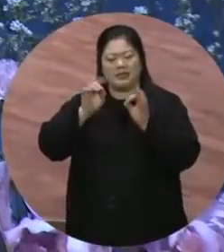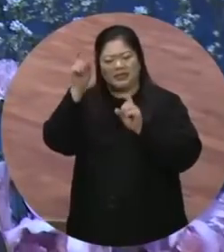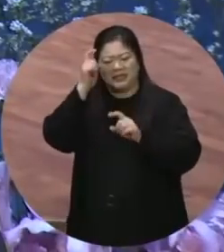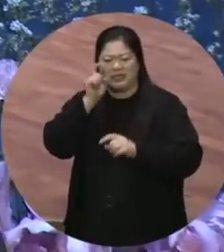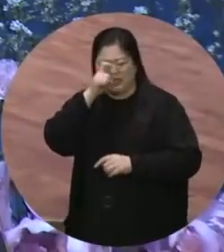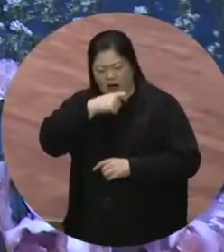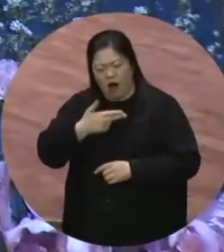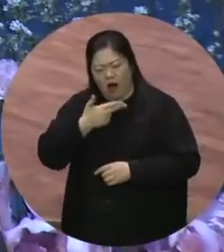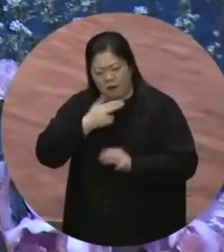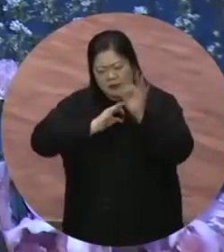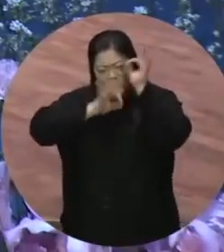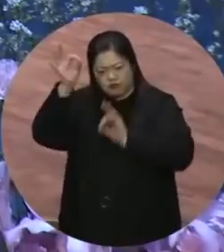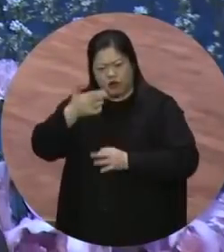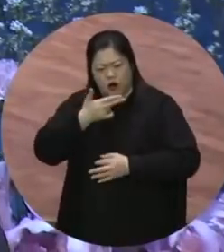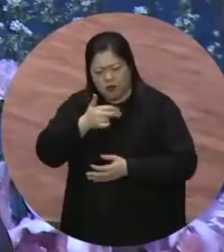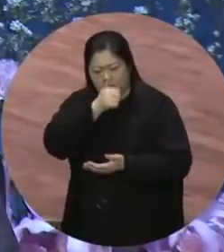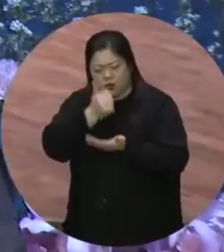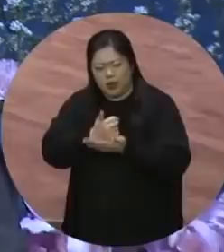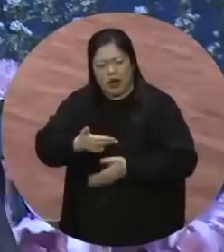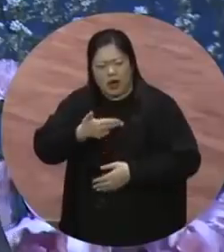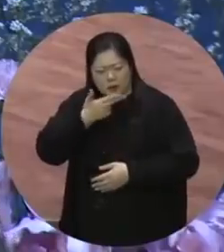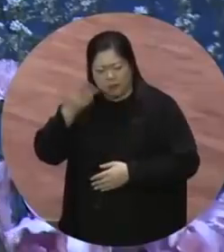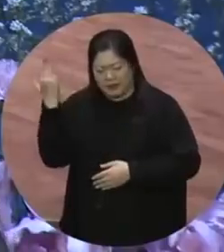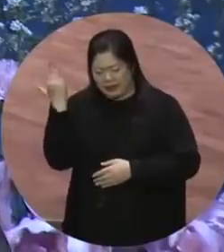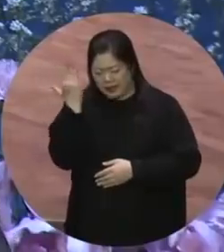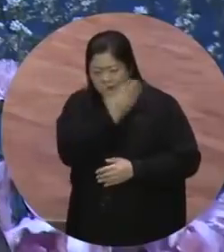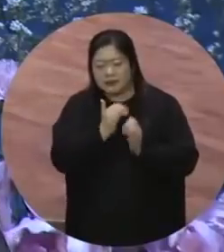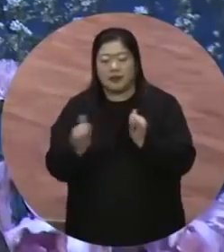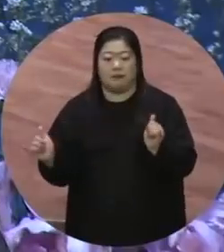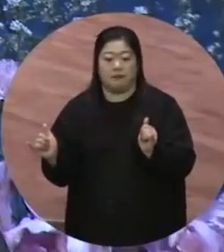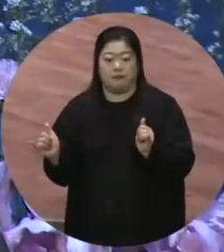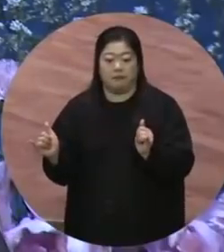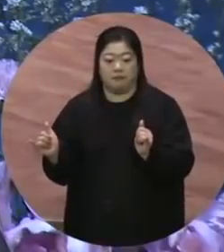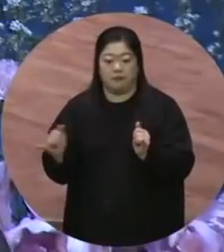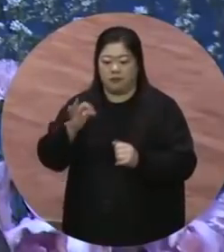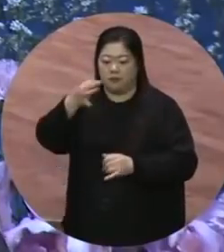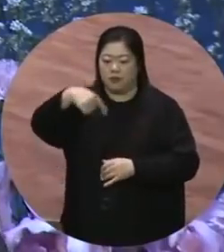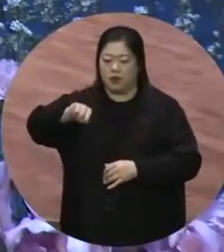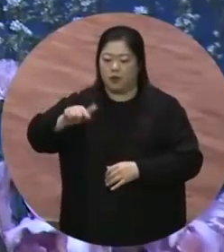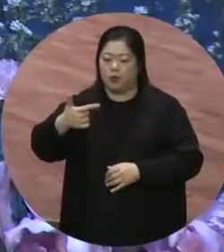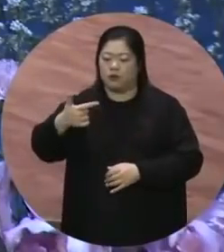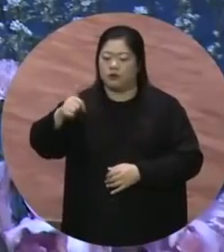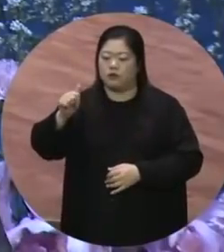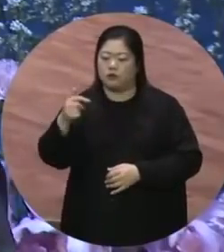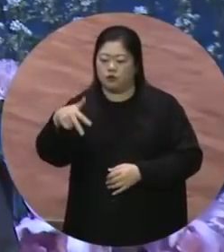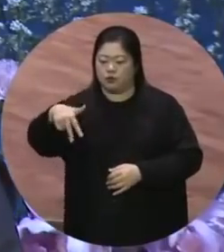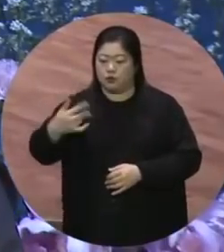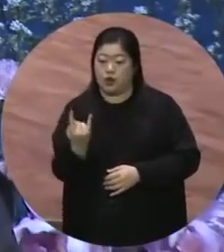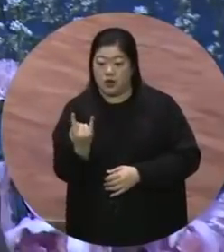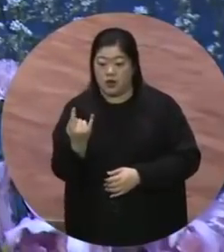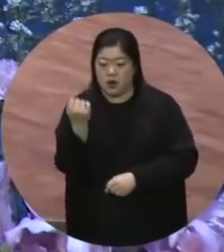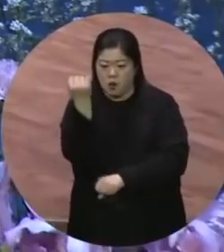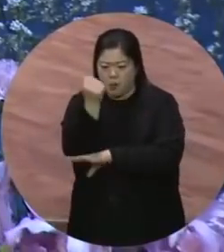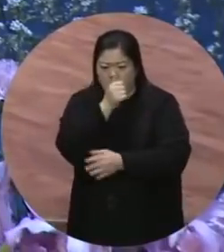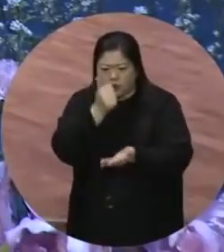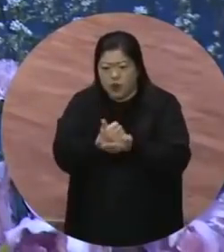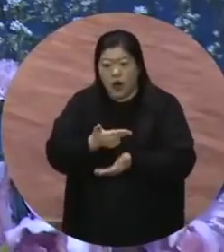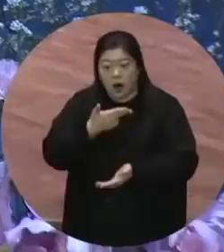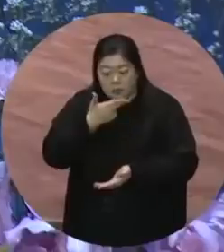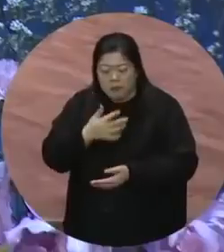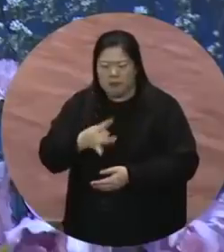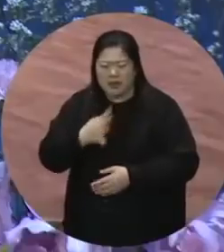흠없이, 다시 말하면 신약에 와서는 죄 없는, 원죄가 없는 그런 의인이야만 하게 했습니다.